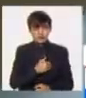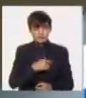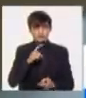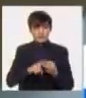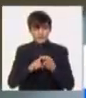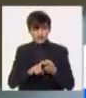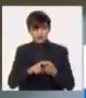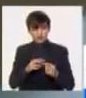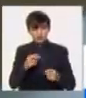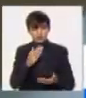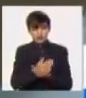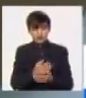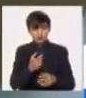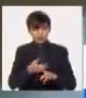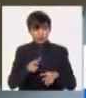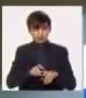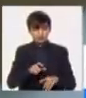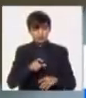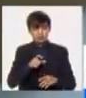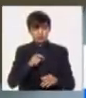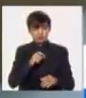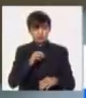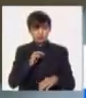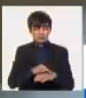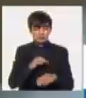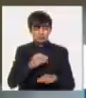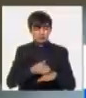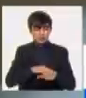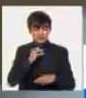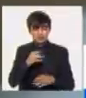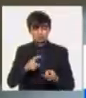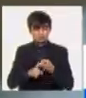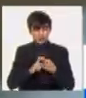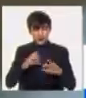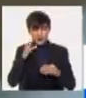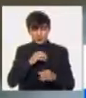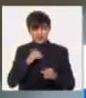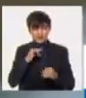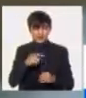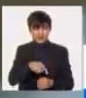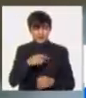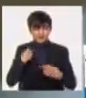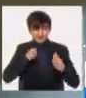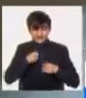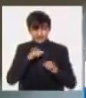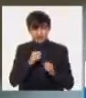очень контагиозный, очень контагиозный. То есть заразиться, в принципе, можно и вот находясь в этой